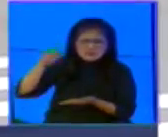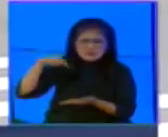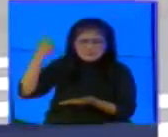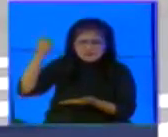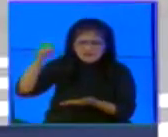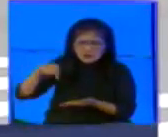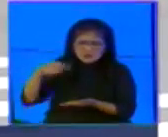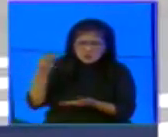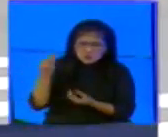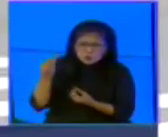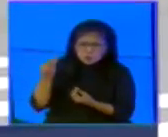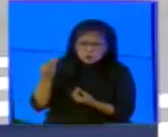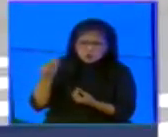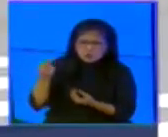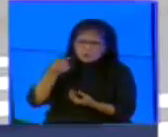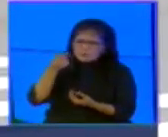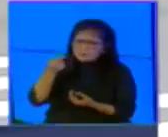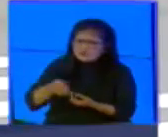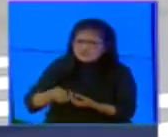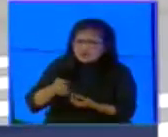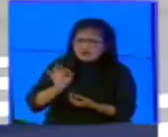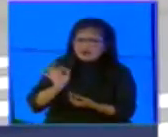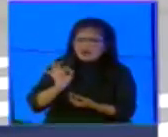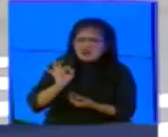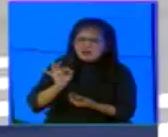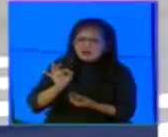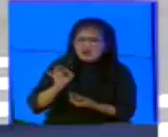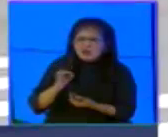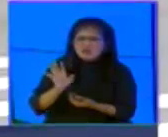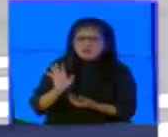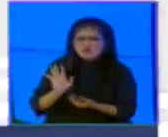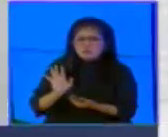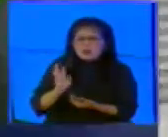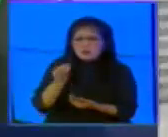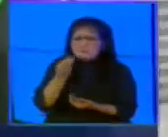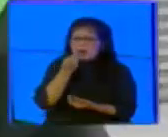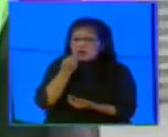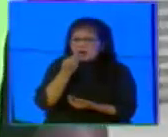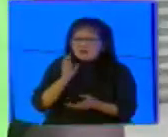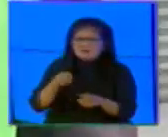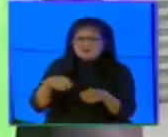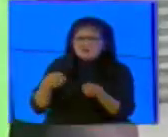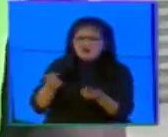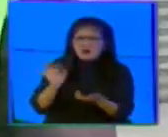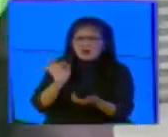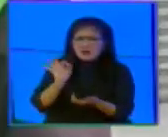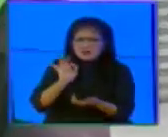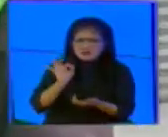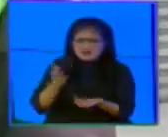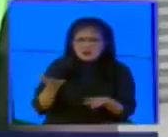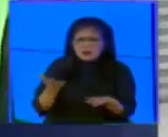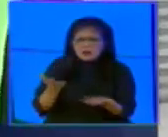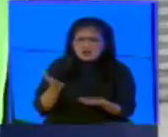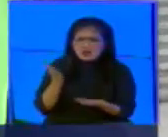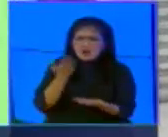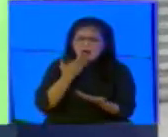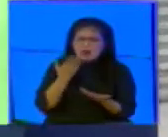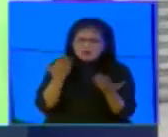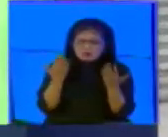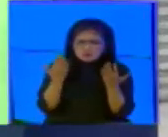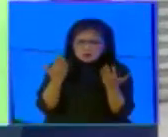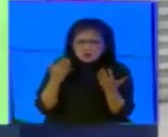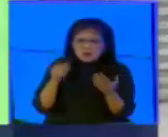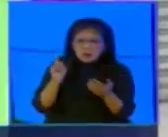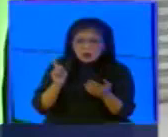masuk. Sama GoFood, Gosen, nggak ada yang masuk. Alhamdulillah, mudah-mudahan kalau